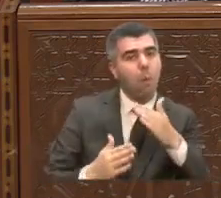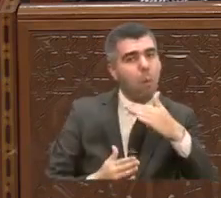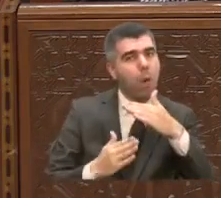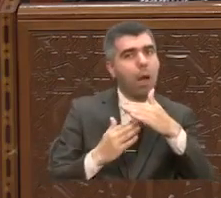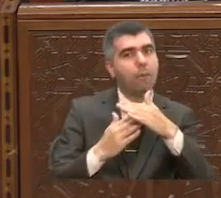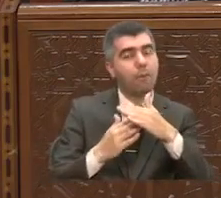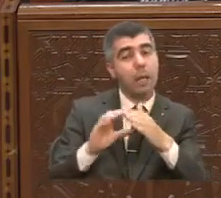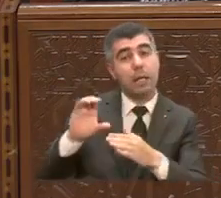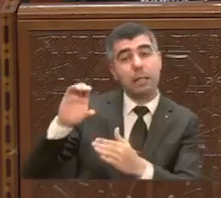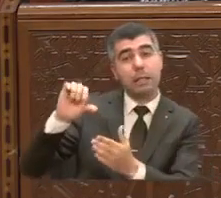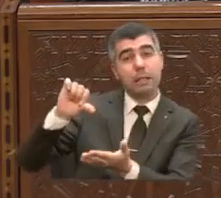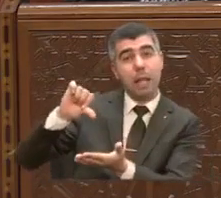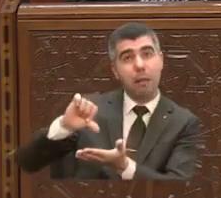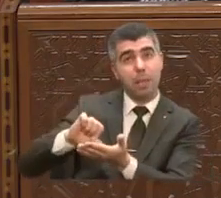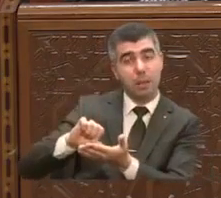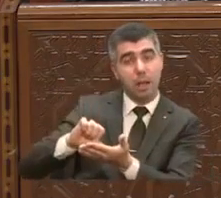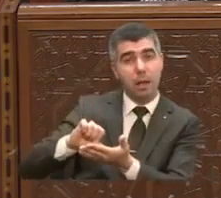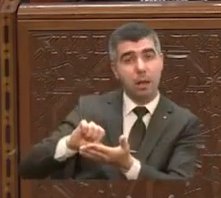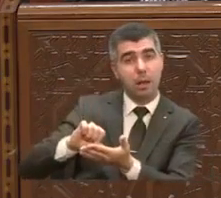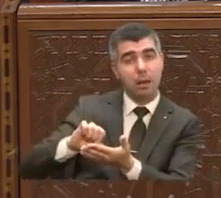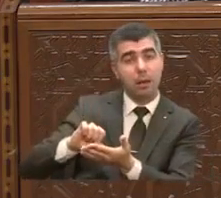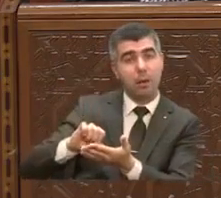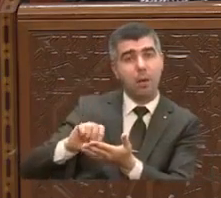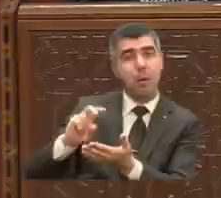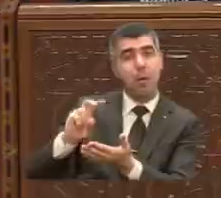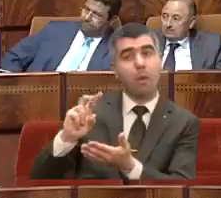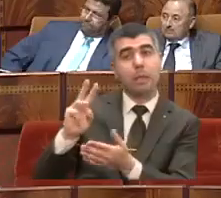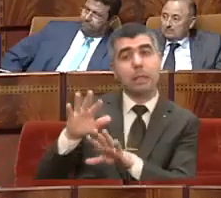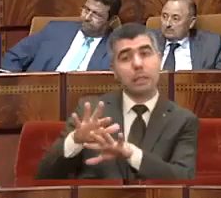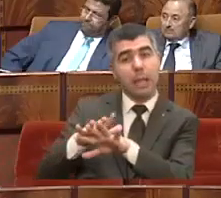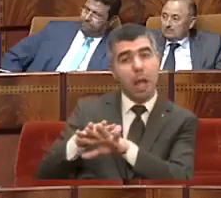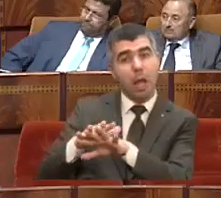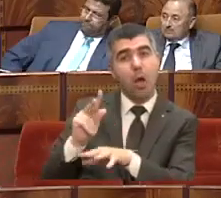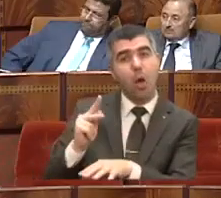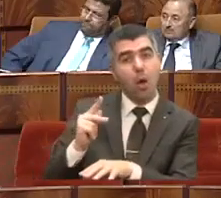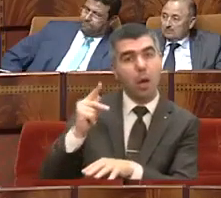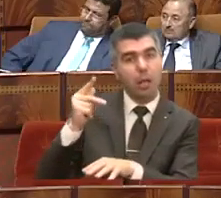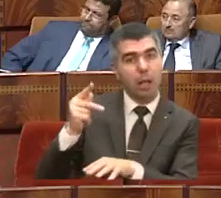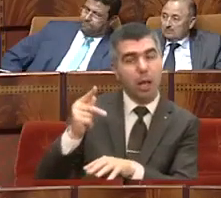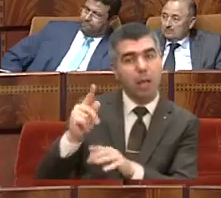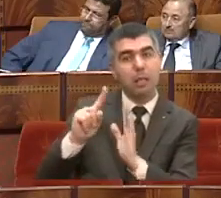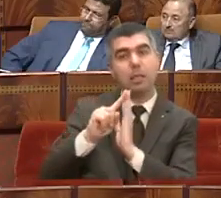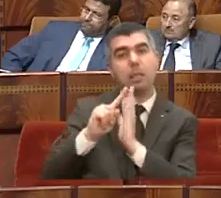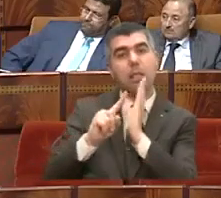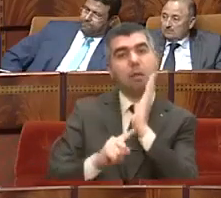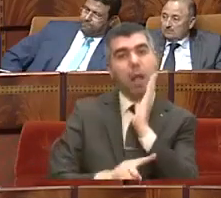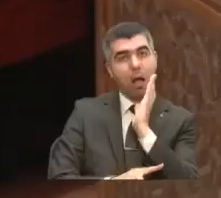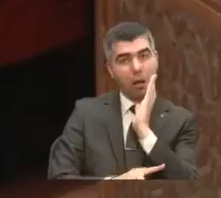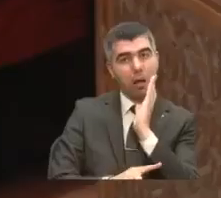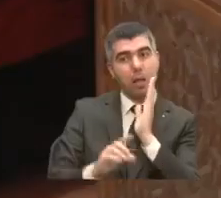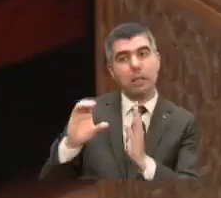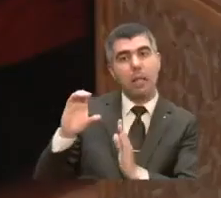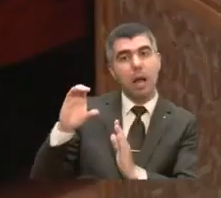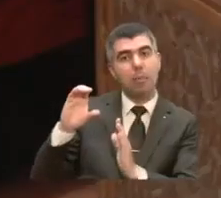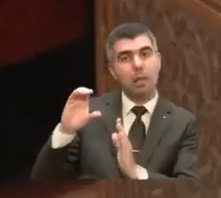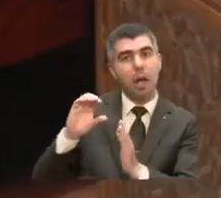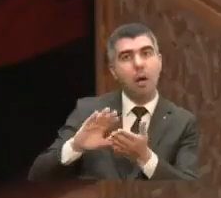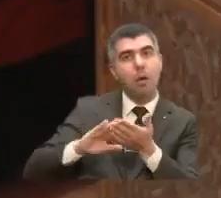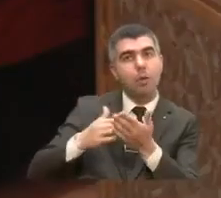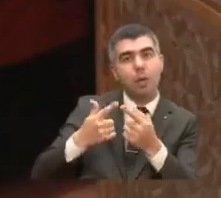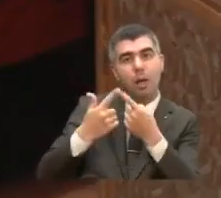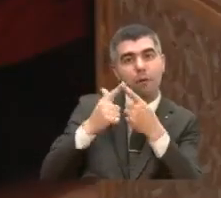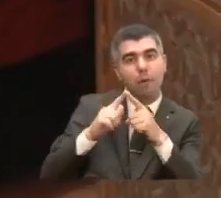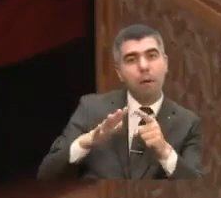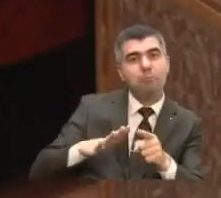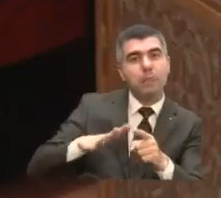البيضاء القنيطره، درناه في المحمل في سلا والقنيطره هذا الاسبوع اللي دازو، هذا رحنا في الدار البيضاء واحد المجموعه ديال المدن باش